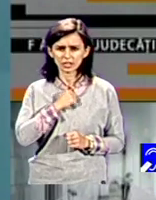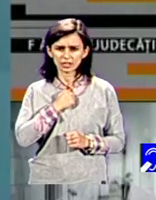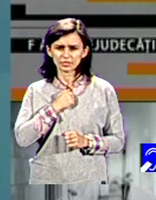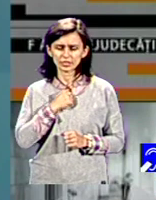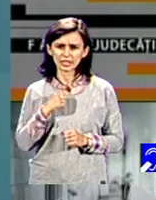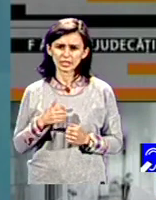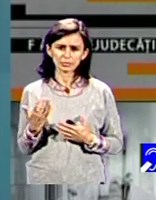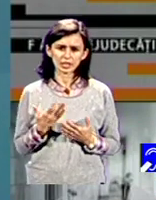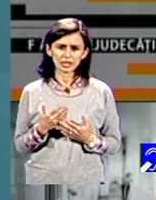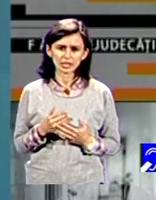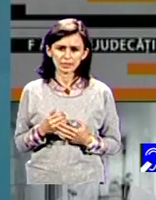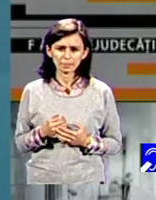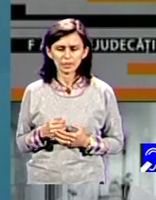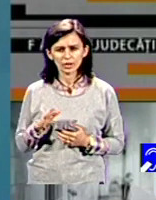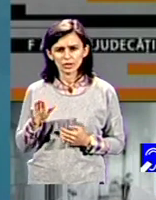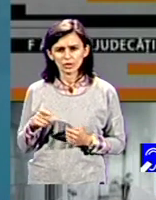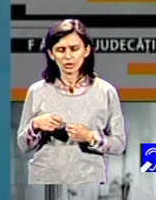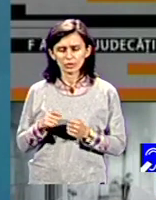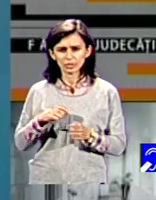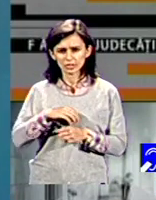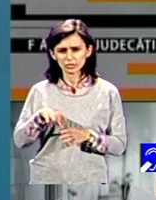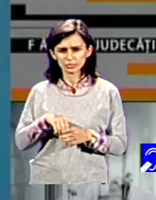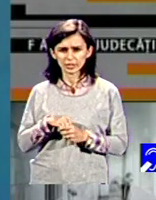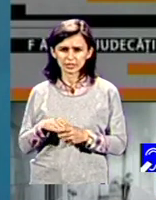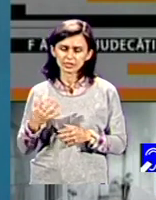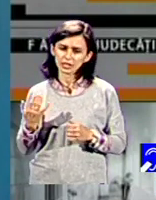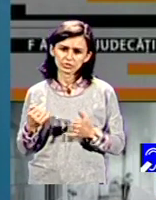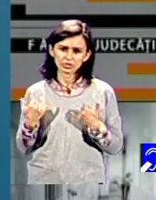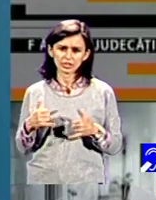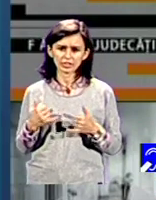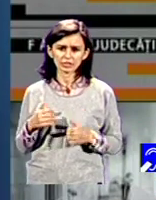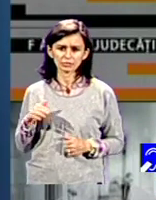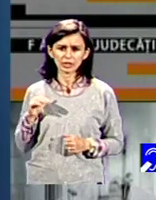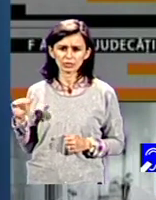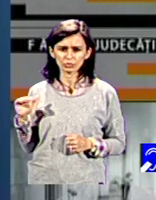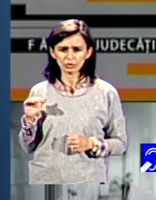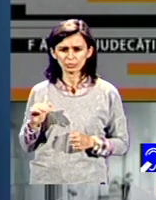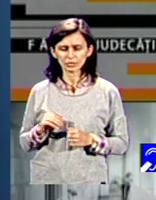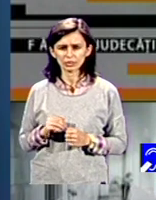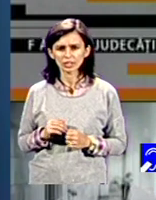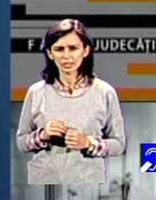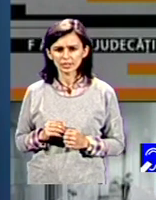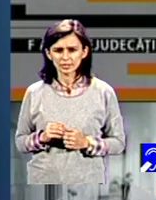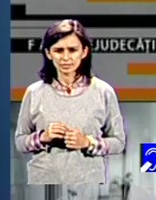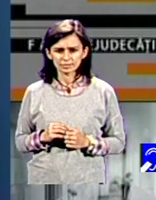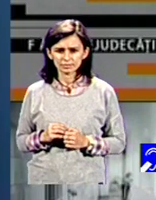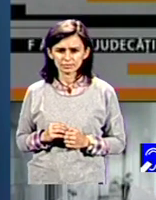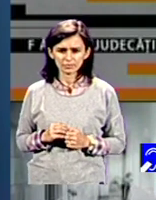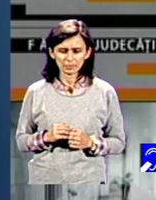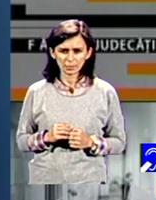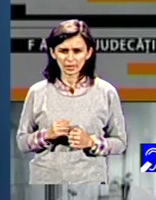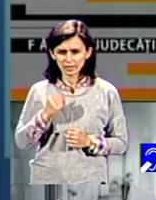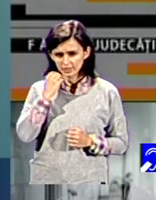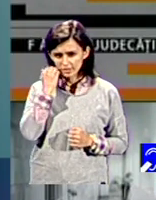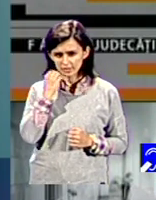găsit o adesea sufletul lor ce se va întâmpla cu copilul cum spune nu de și adult pentru e ca părinți este în continuare un copil ce se va întâmpla cu copilul